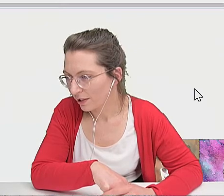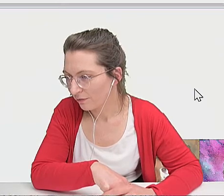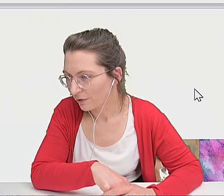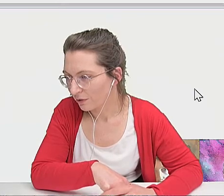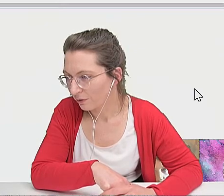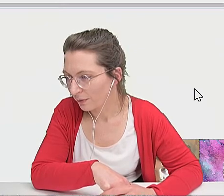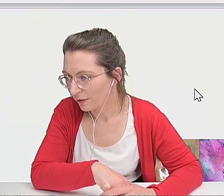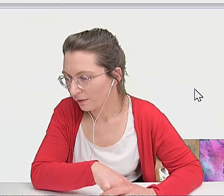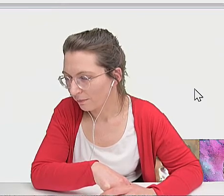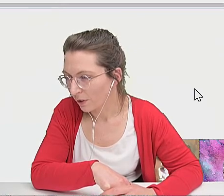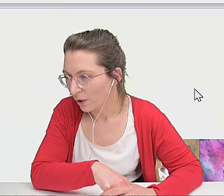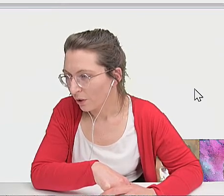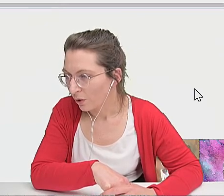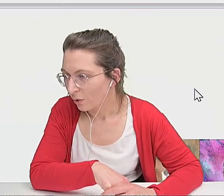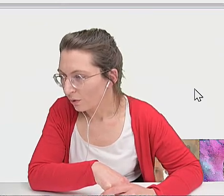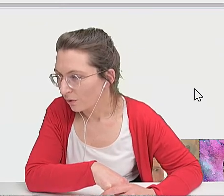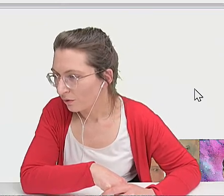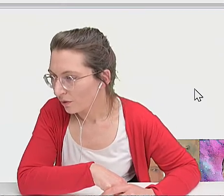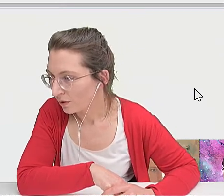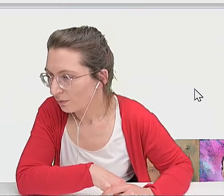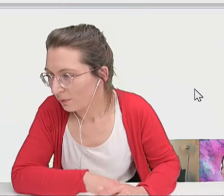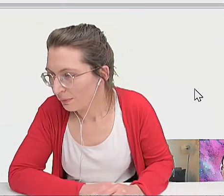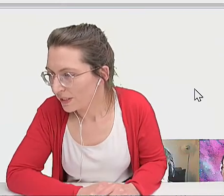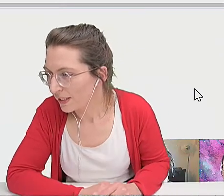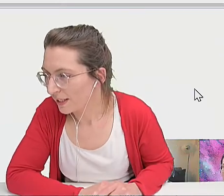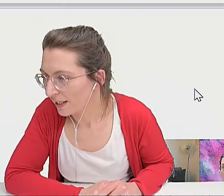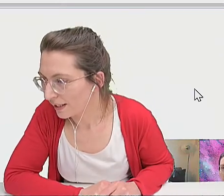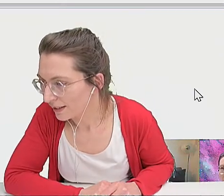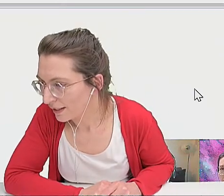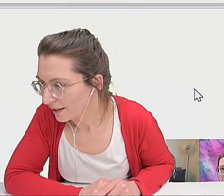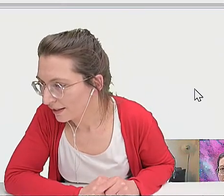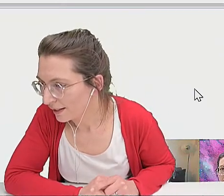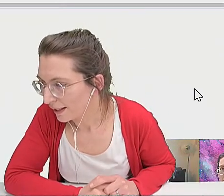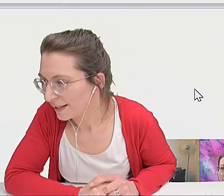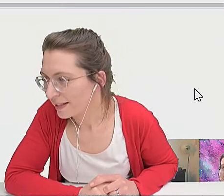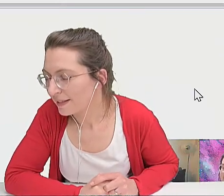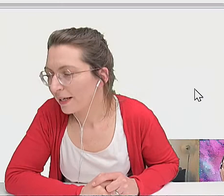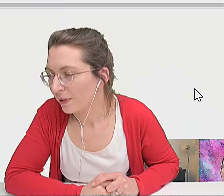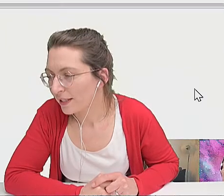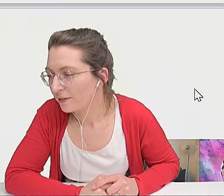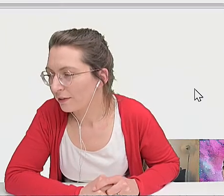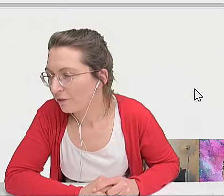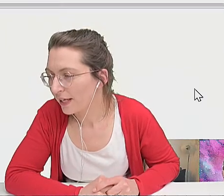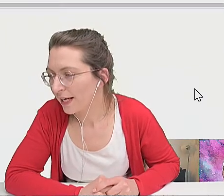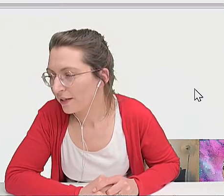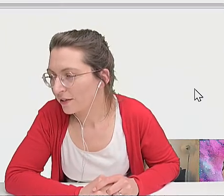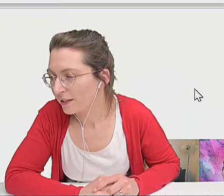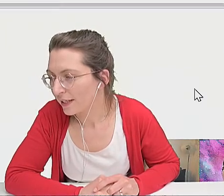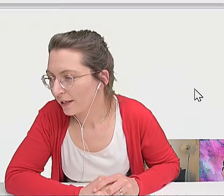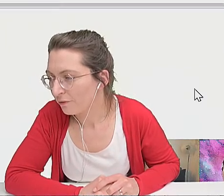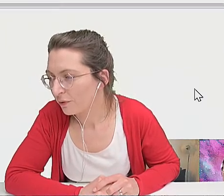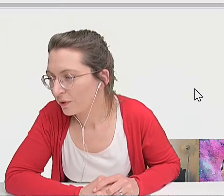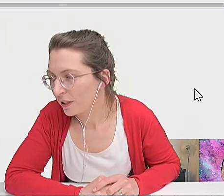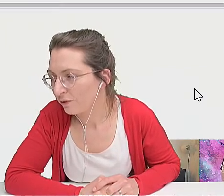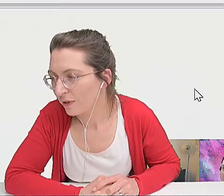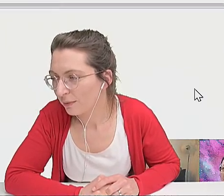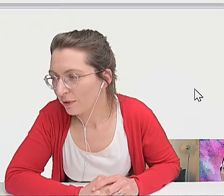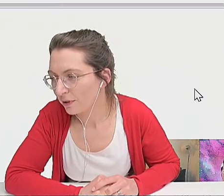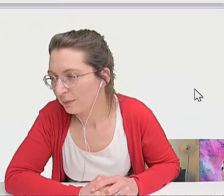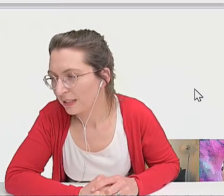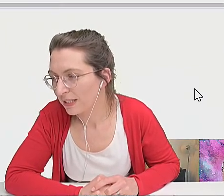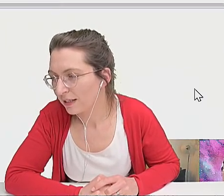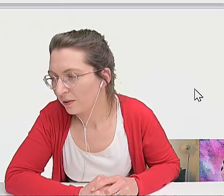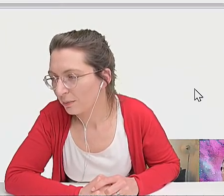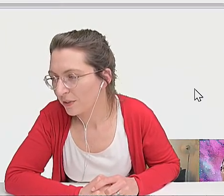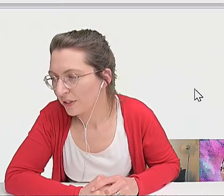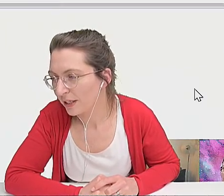mit einer Schleife zu verbinden. Und genau. Jetzt muss ich mal ein bisschen näher rangehen. Ah, jetzt ist, okay, das war vorher anders. In der Einführungsaufgabe